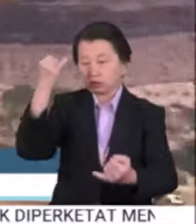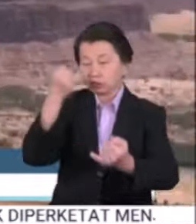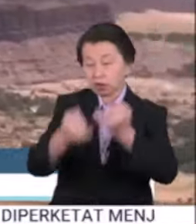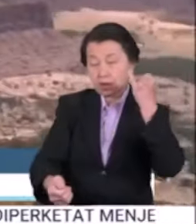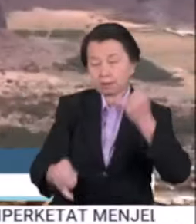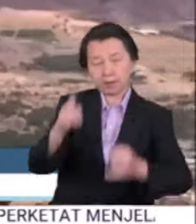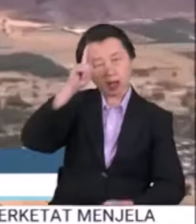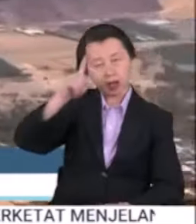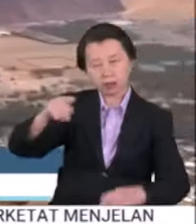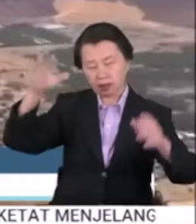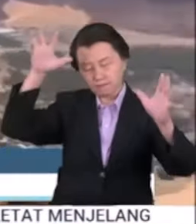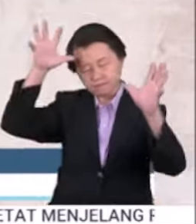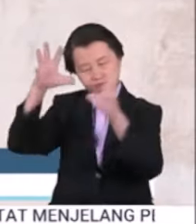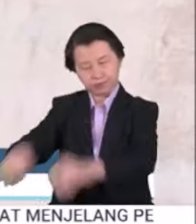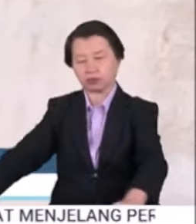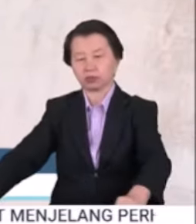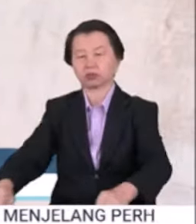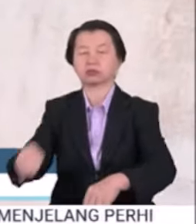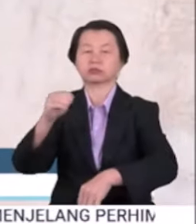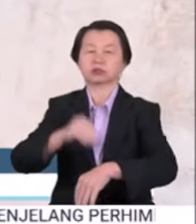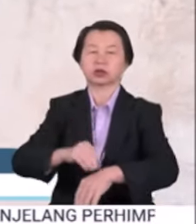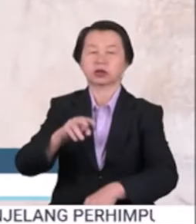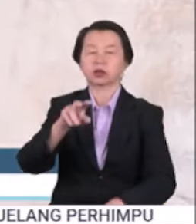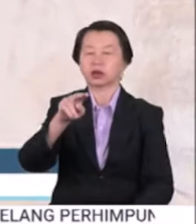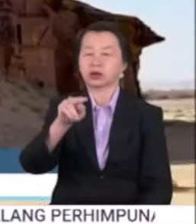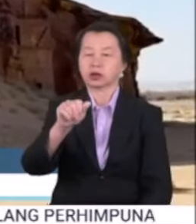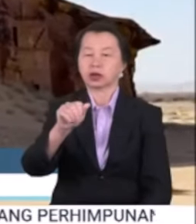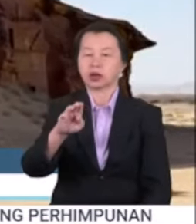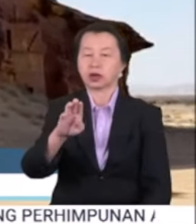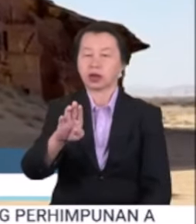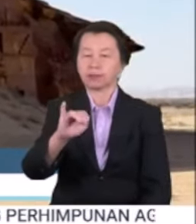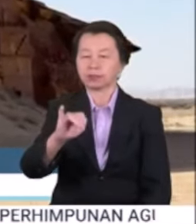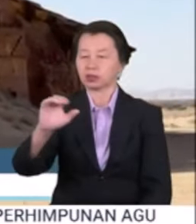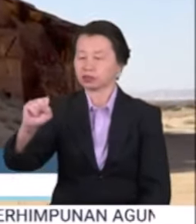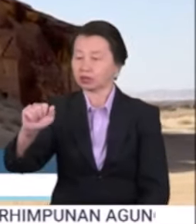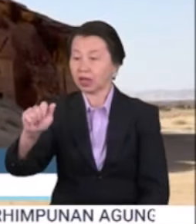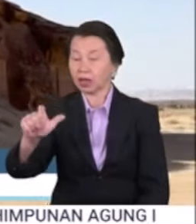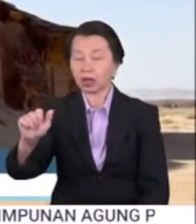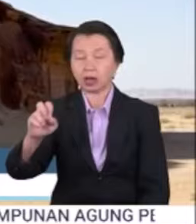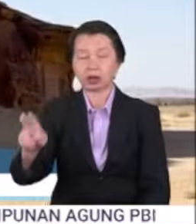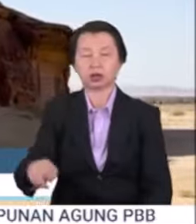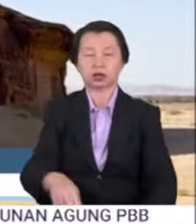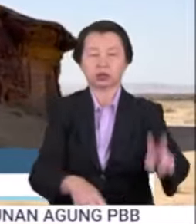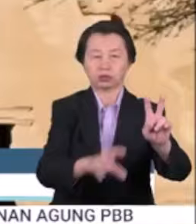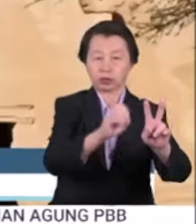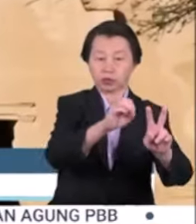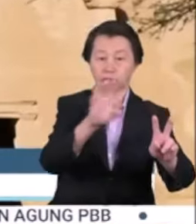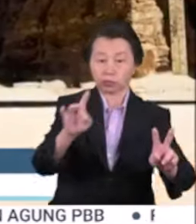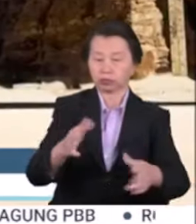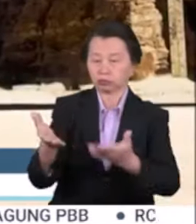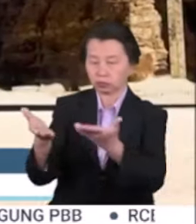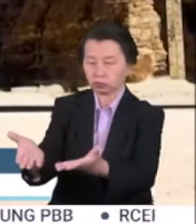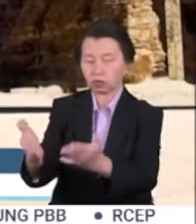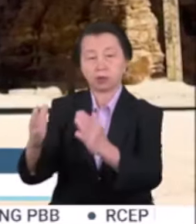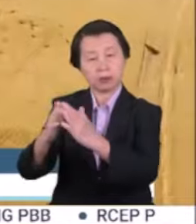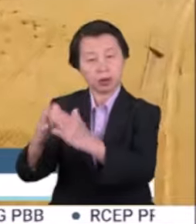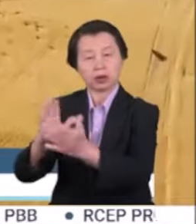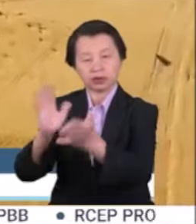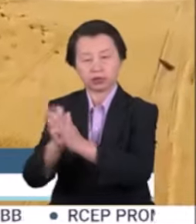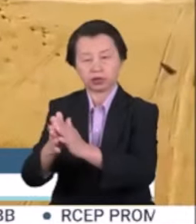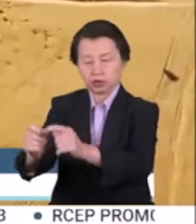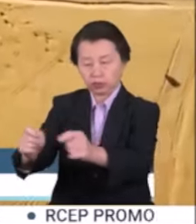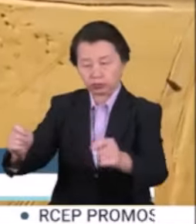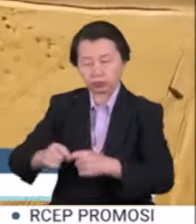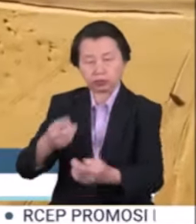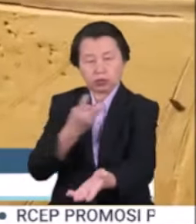dihancurkan ketika zaman Nabi Saleh Alaihissalam pada 2008 kota al-ula diangkat sebagai